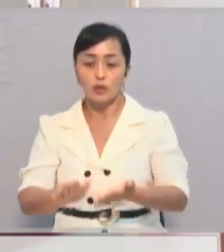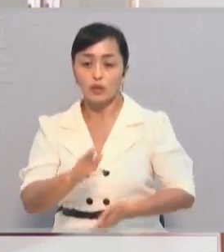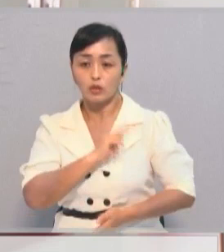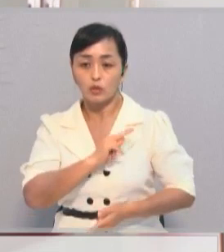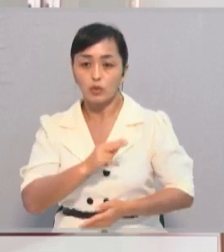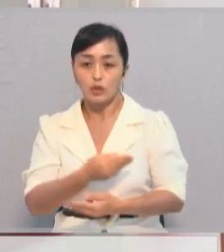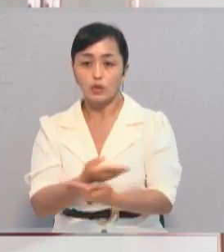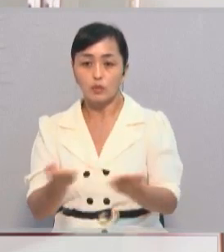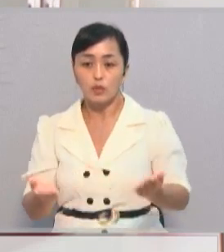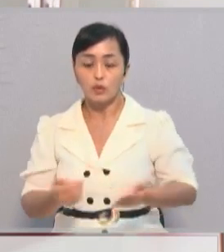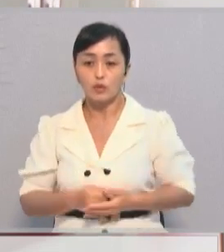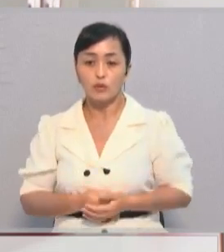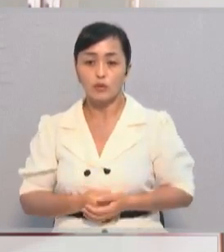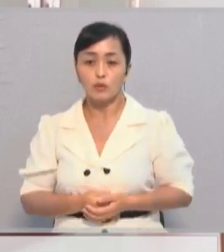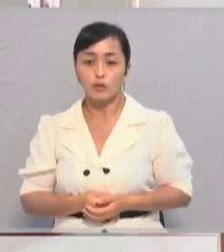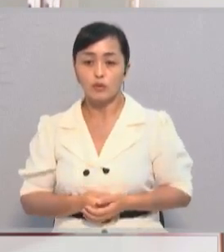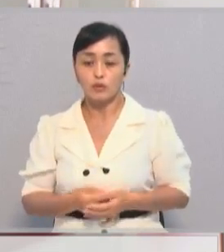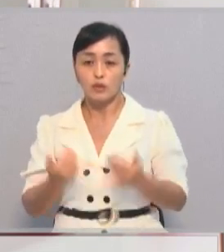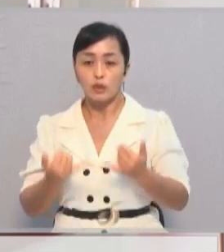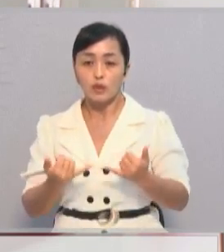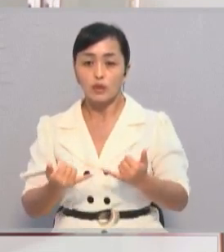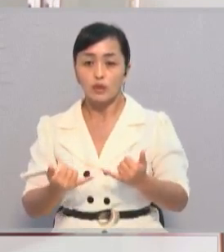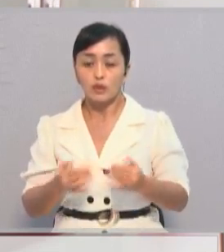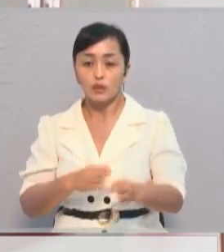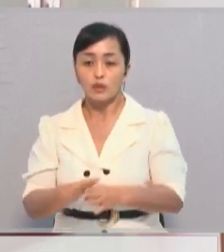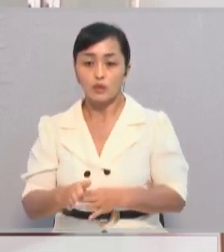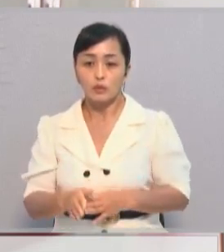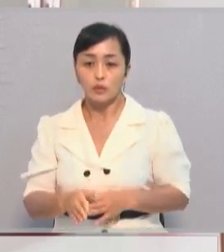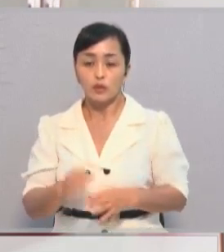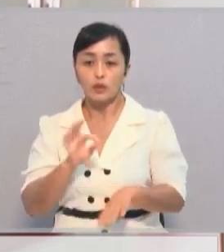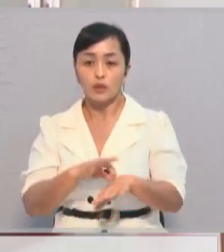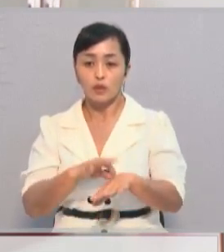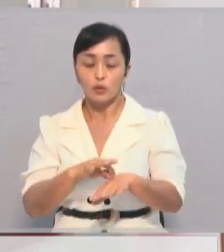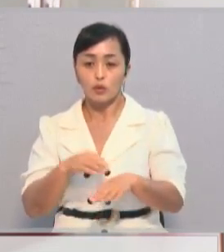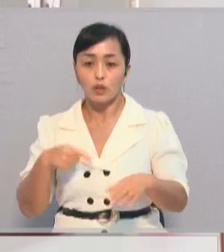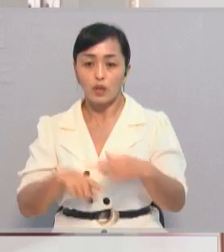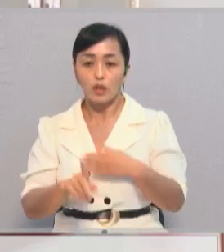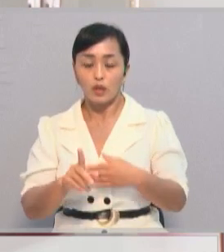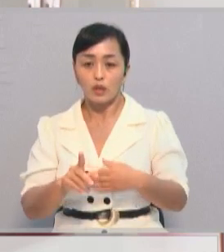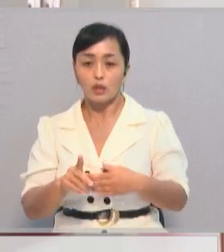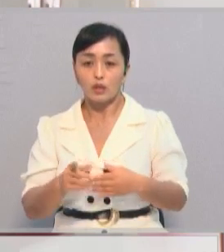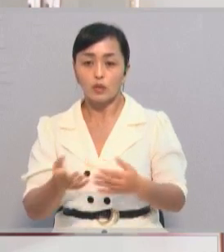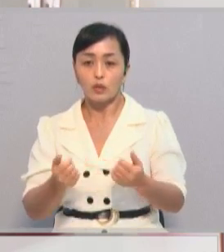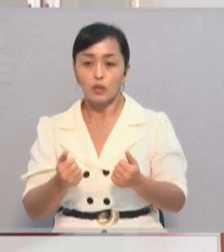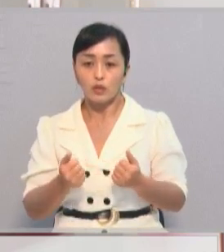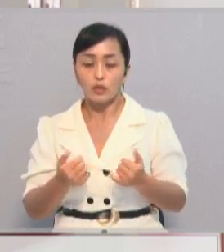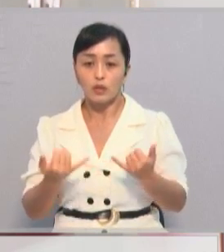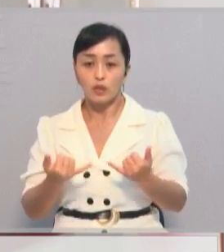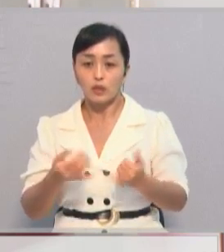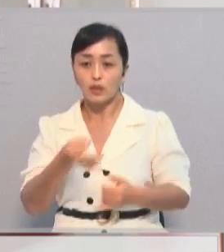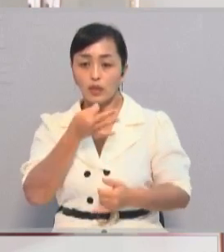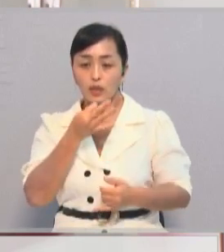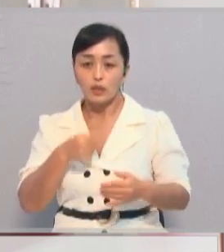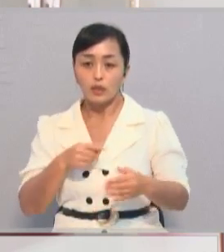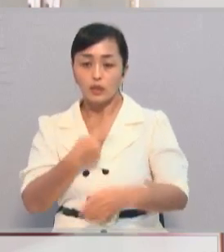арттыру қазіргі таңда жалпы аурулардың алдын алу дейміз, мысалы инсульт бойынша мысалы реабилитациялық орталықтар ашылып